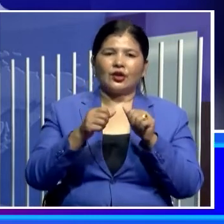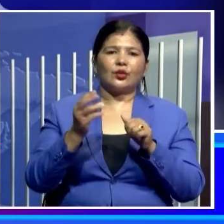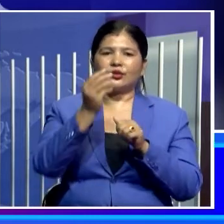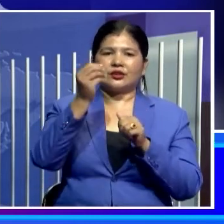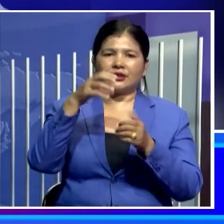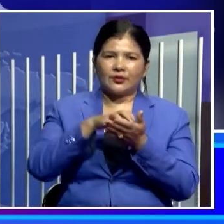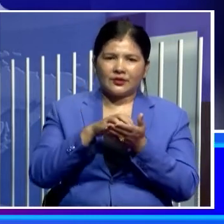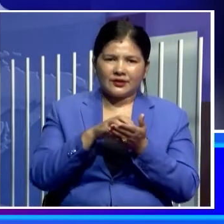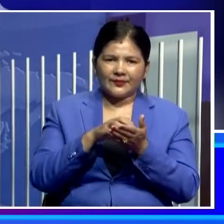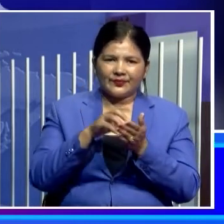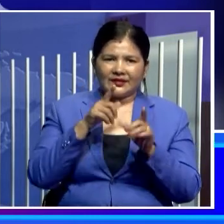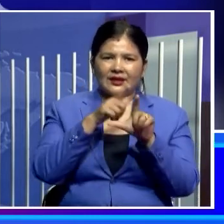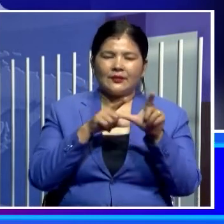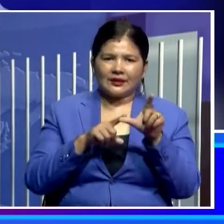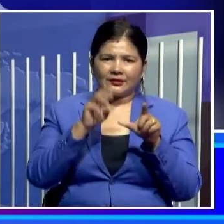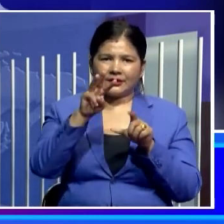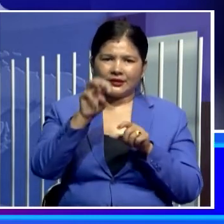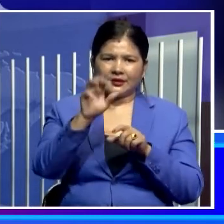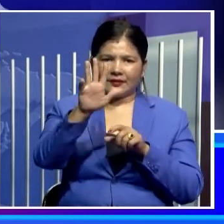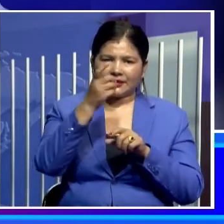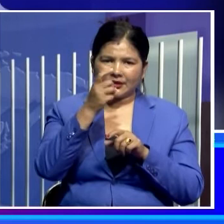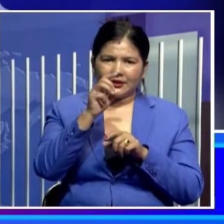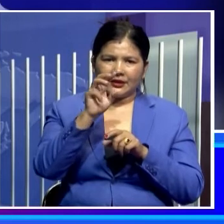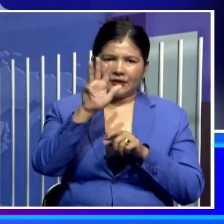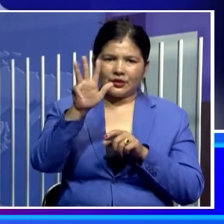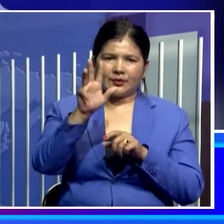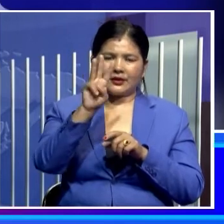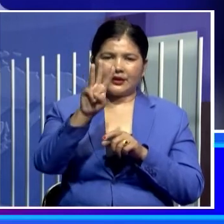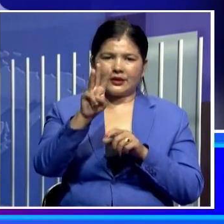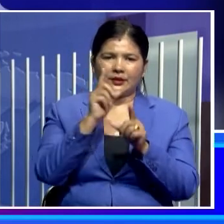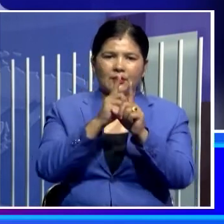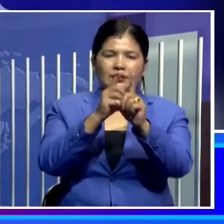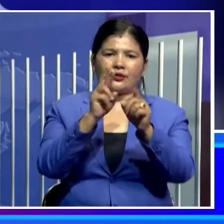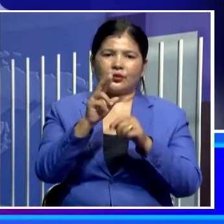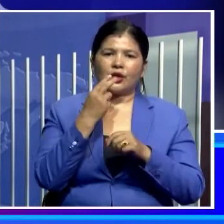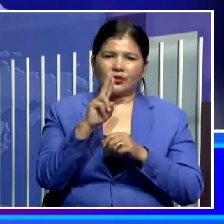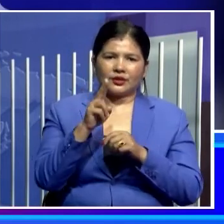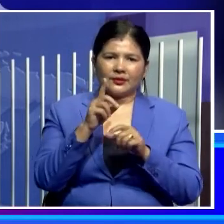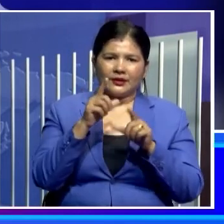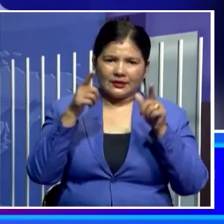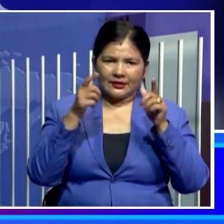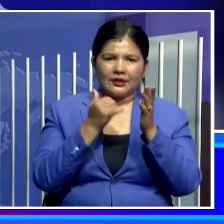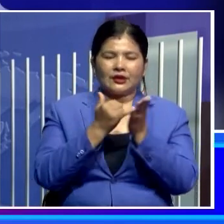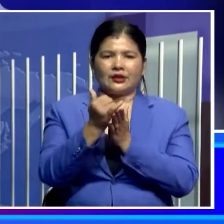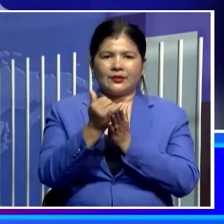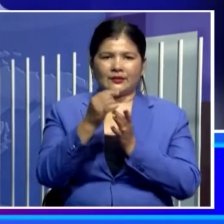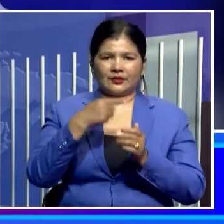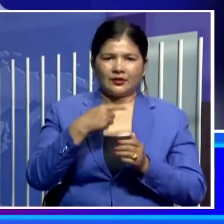दयाल मिश्रले 3,593 मतले पछ्याइरहनु भएको छ भने रापरपाका नन्दलाल